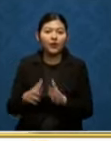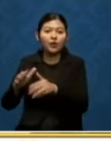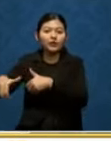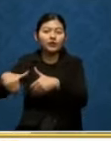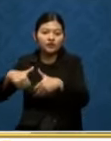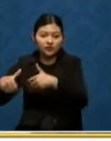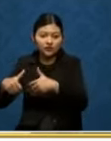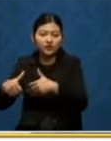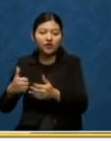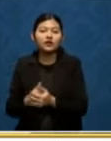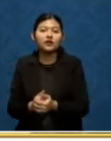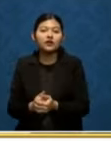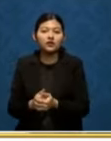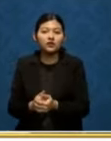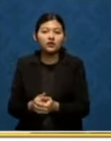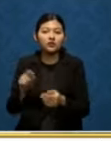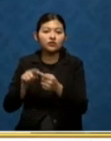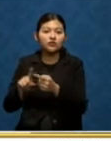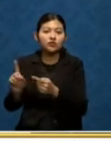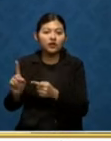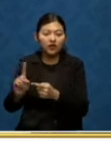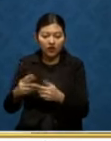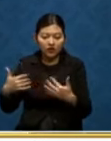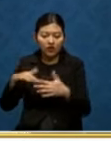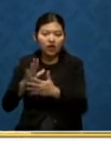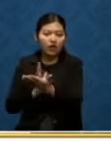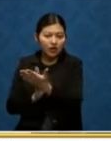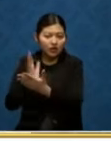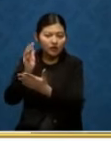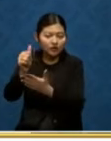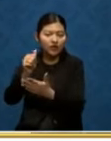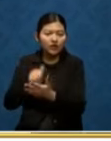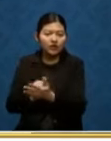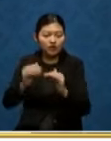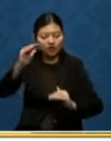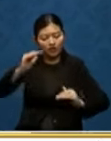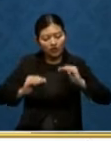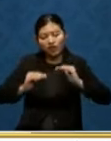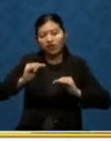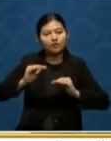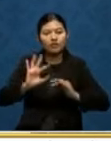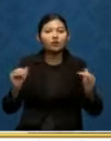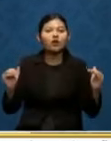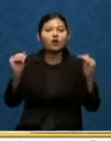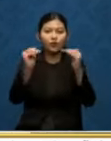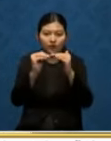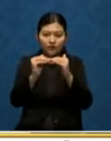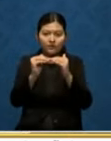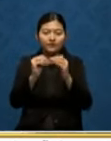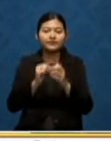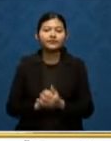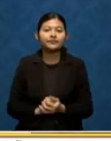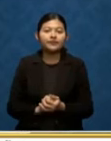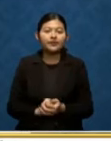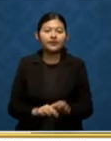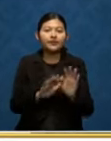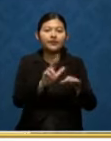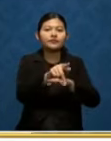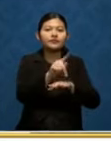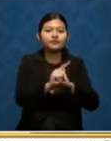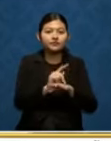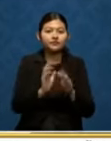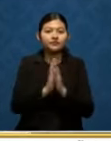ประชาชนไปสู่จุดมุ่งหมายเดียวกันก็คือลดความเหลื่อมล้ำทางสังคมผมขอนำเรียนท่านประธานด้วย